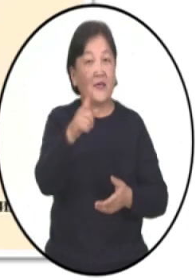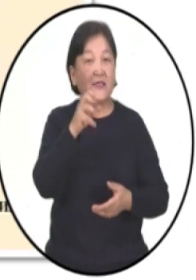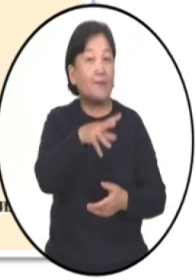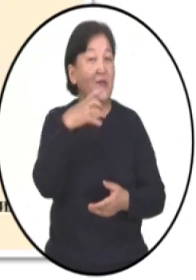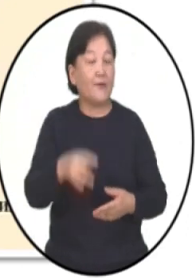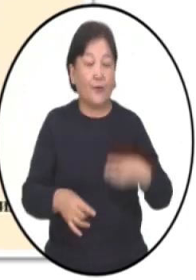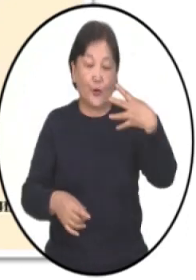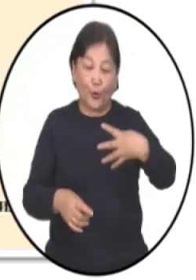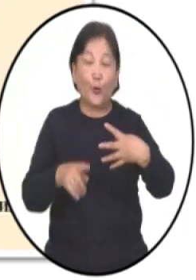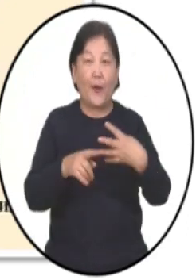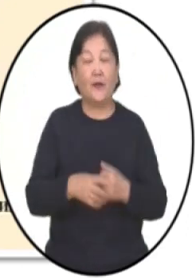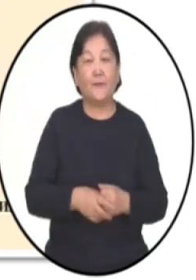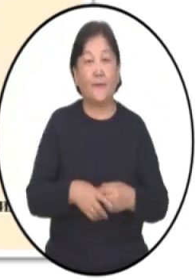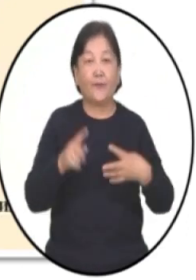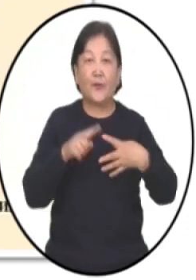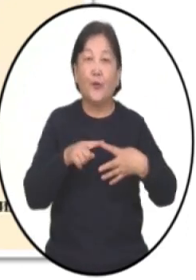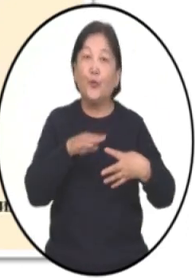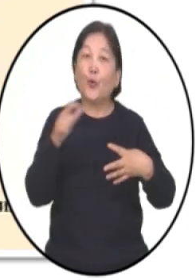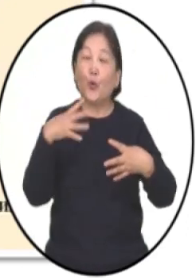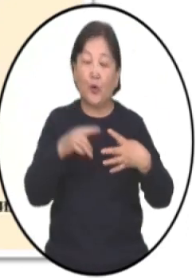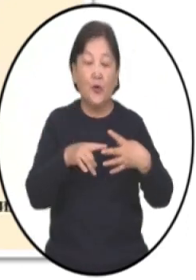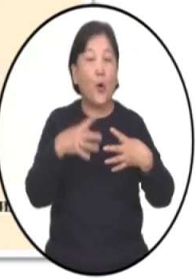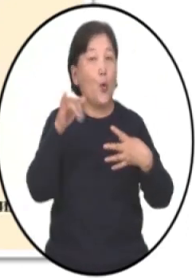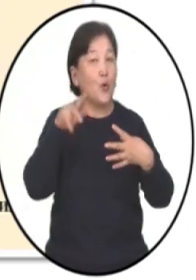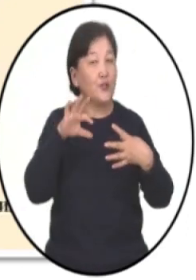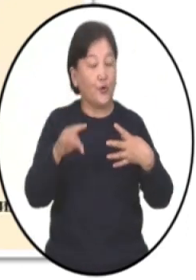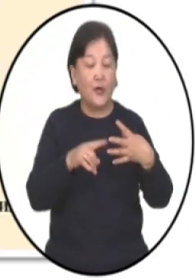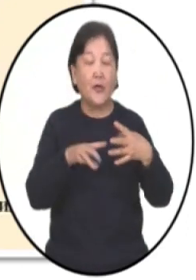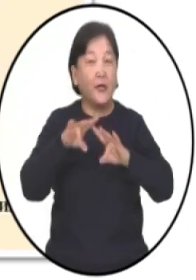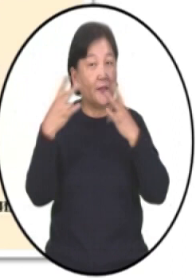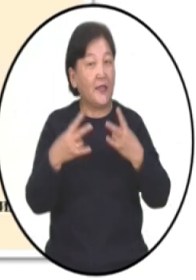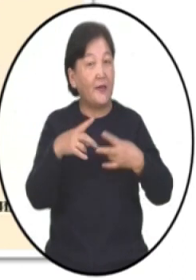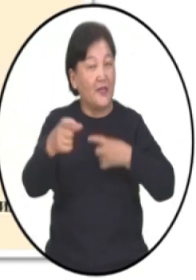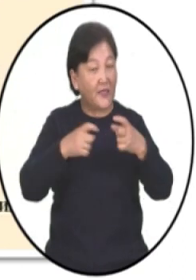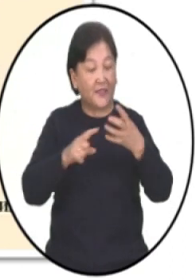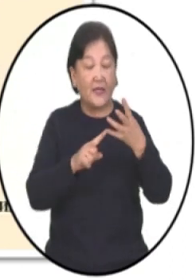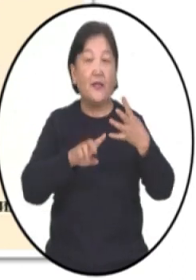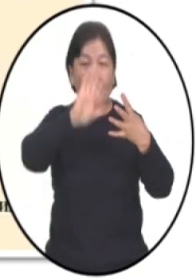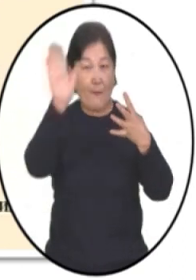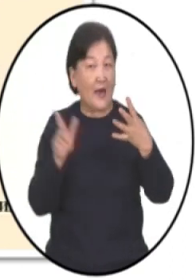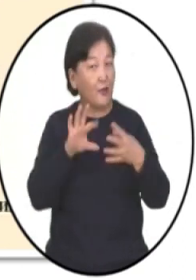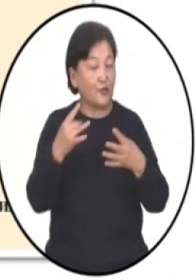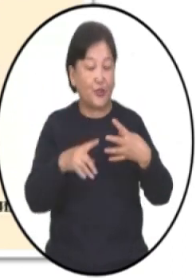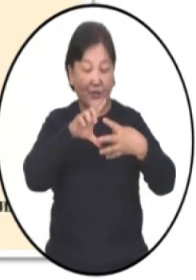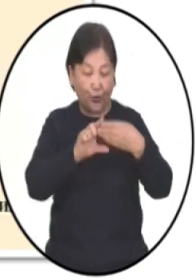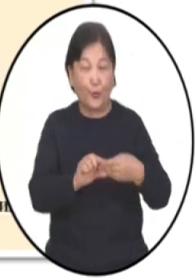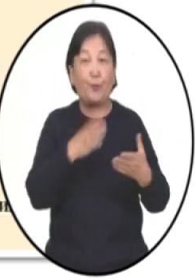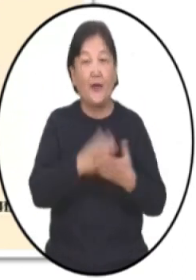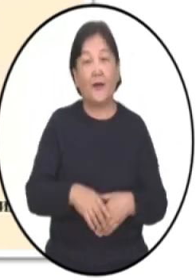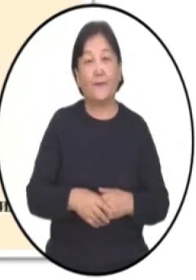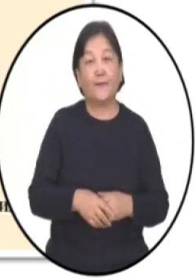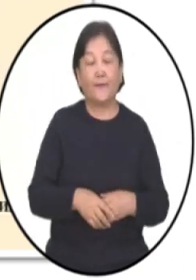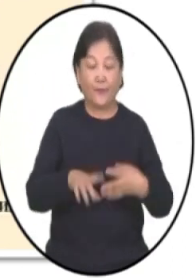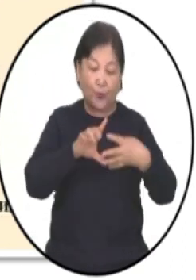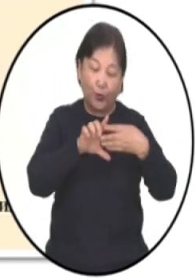дөрвөн хэсгээс авч бүрддэг. Түүхэн, улс төрийн нийгэм эдийн засгийн байгаль орчны гэсэн дөрвөн хэсгээс бүрддэг байна. За багш нь энийг